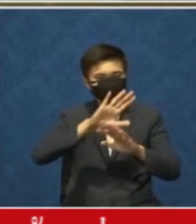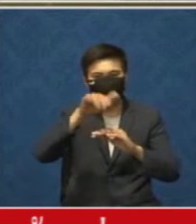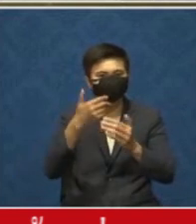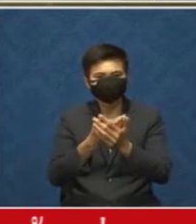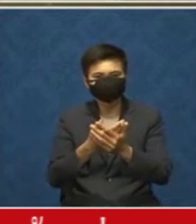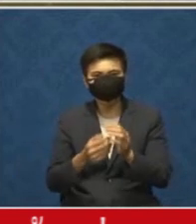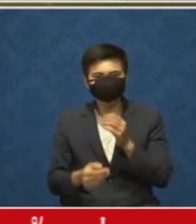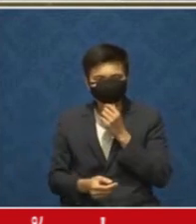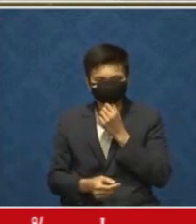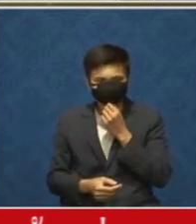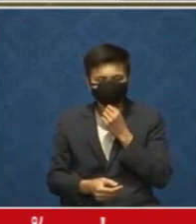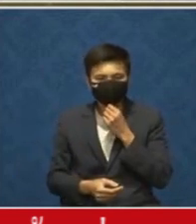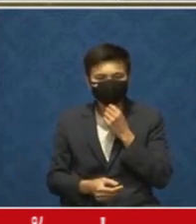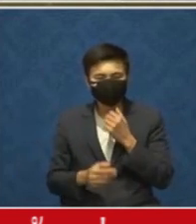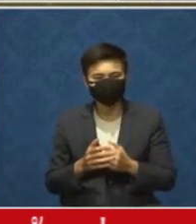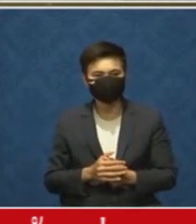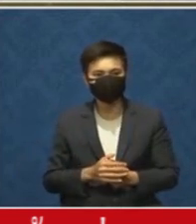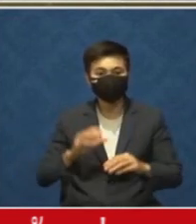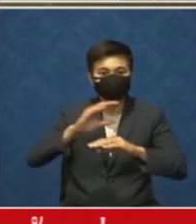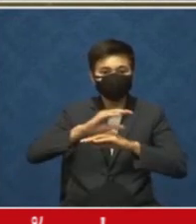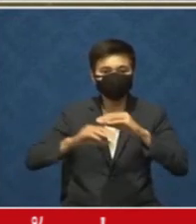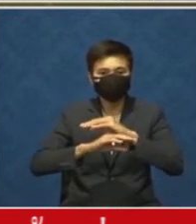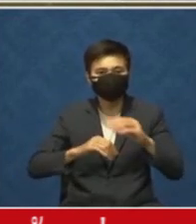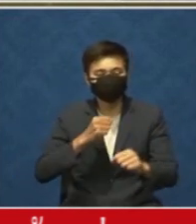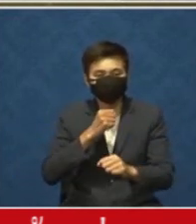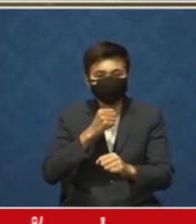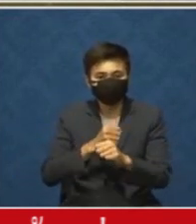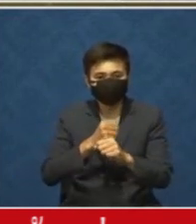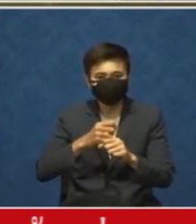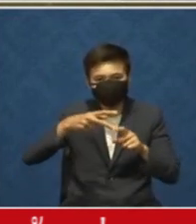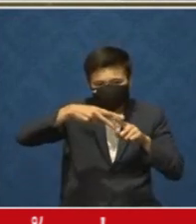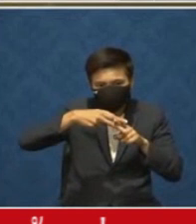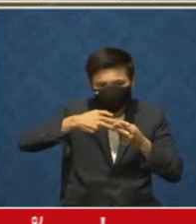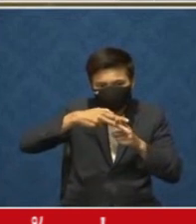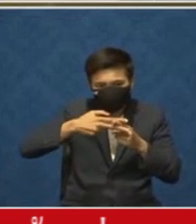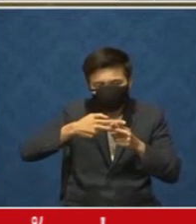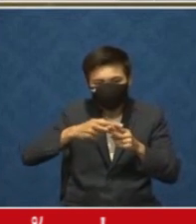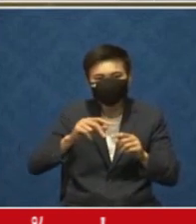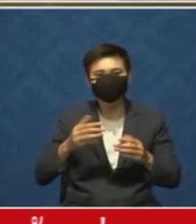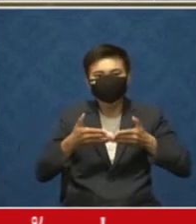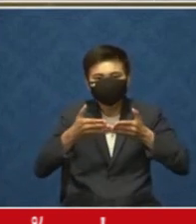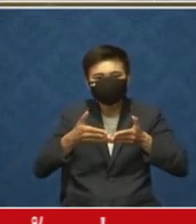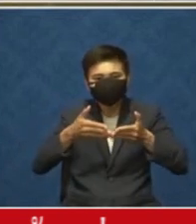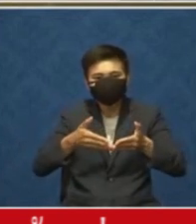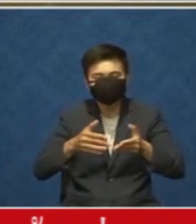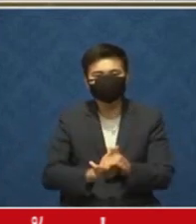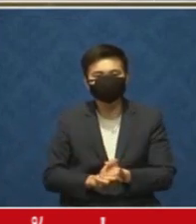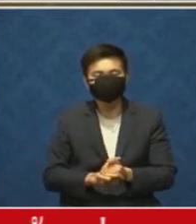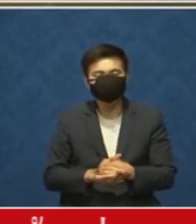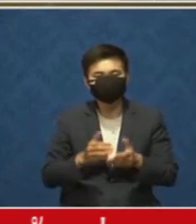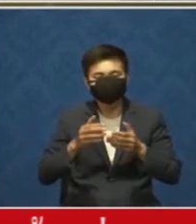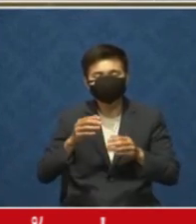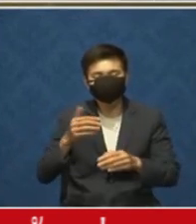ต่เป็นงบผูกพัน7นะครับโครงการก่อสร้างโรงซ่อมบำรุงเรือดำน้ำปี2563ถึ